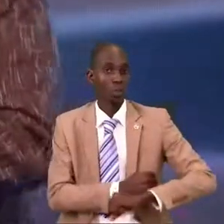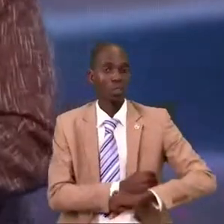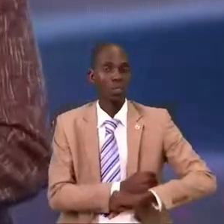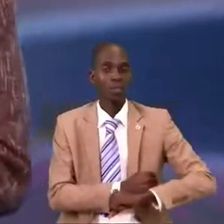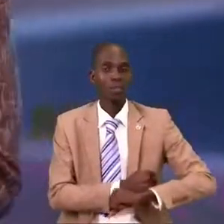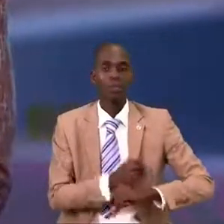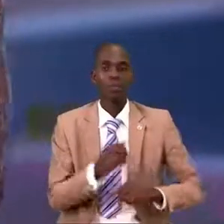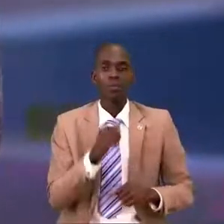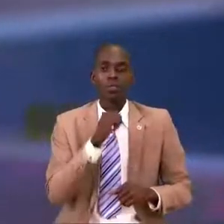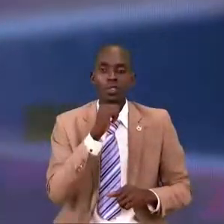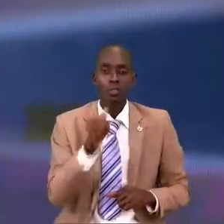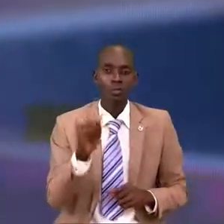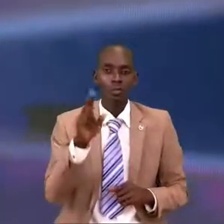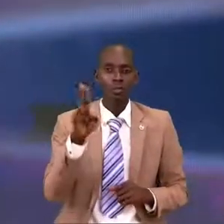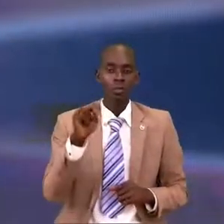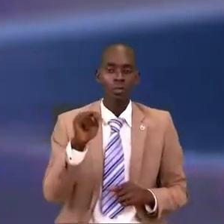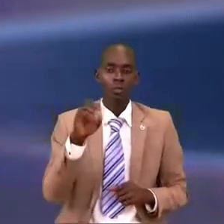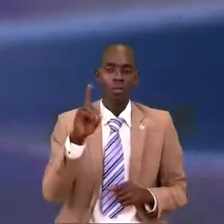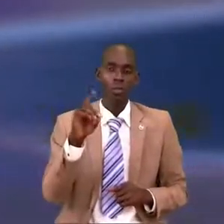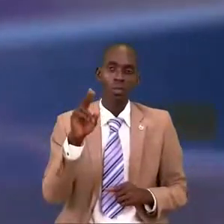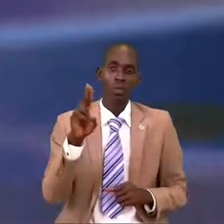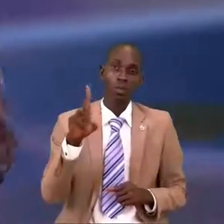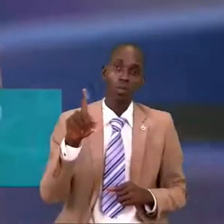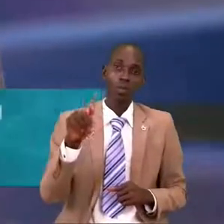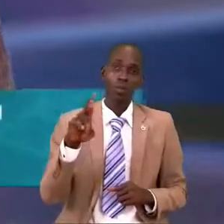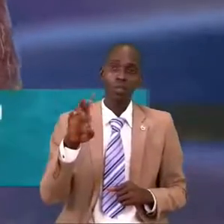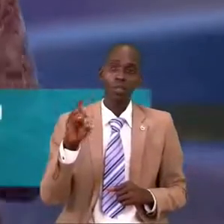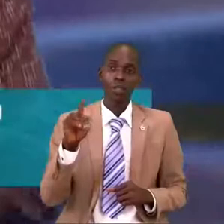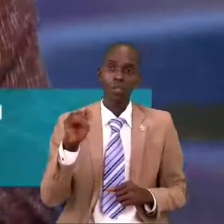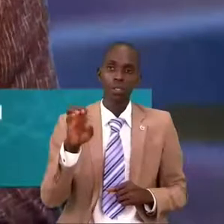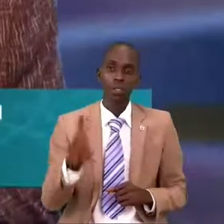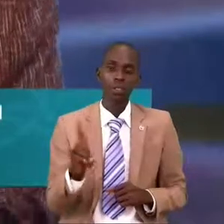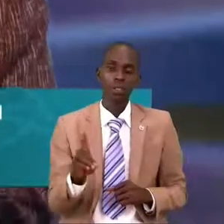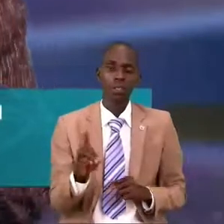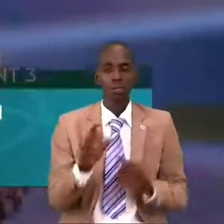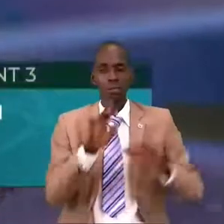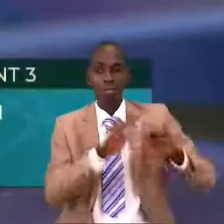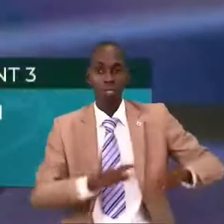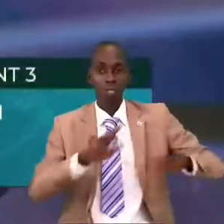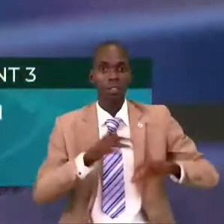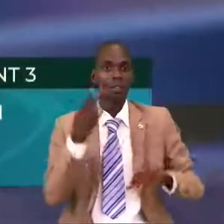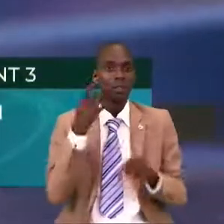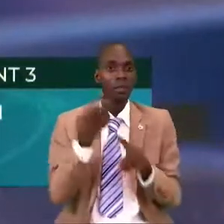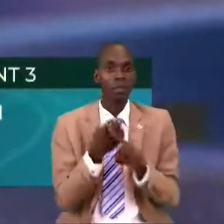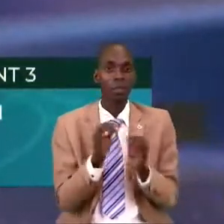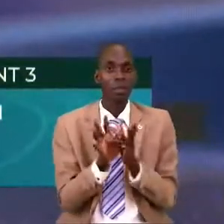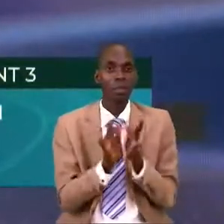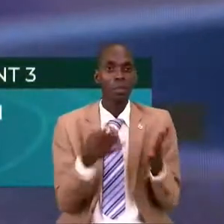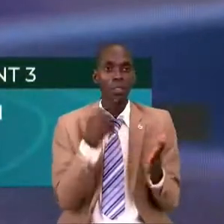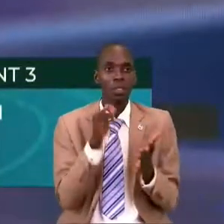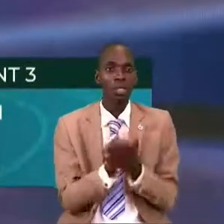12, verset 1, « Je vous exhorte donc, frères, par les compassions de Dieu,